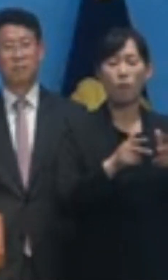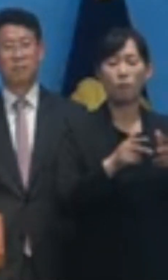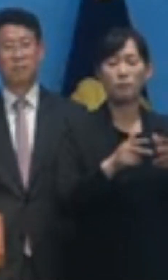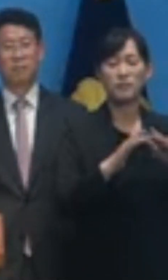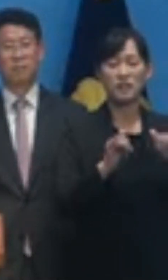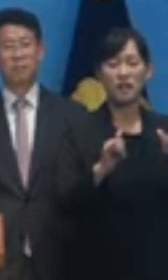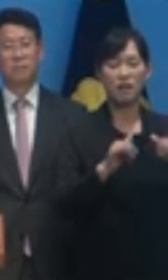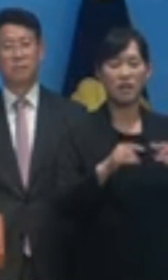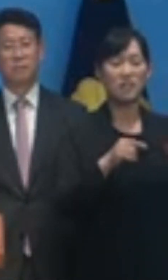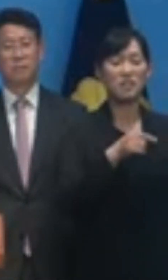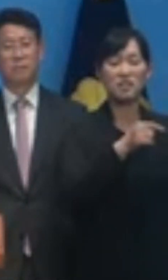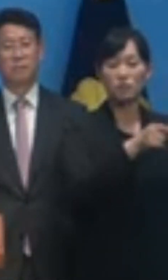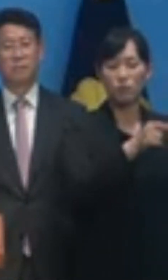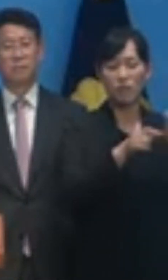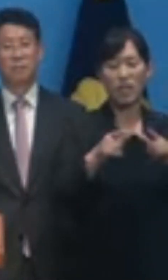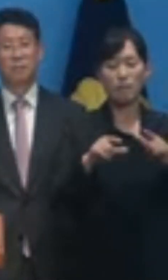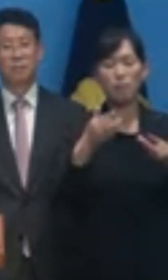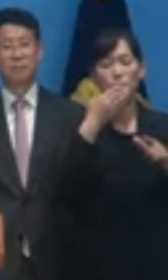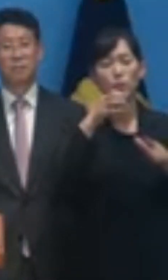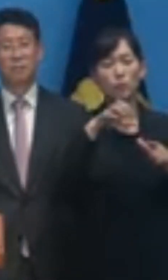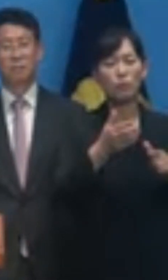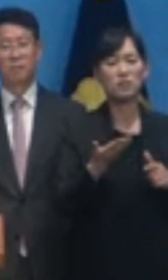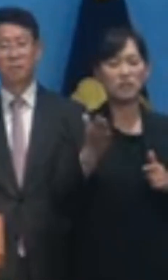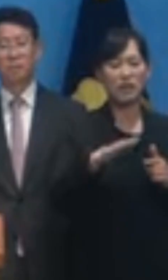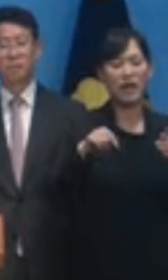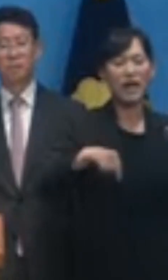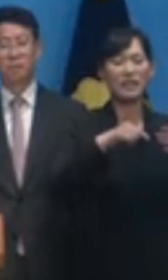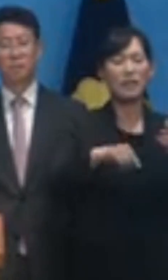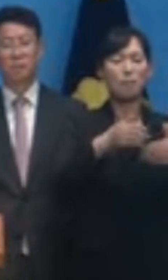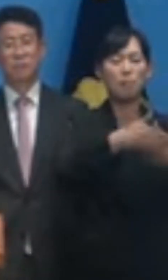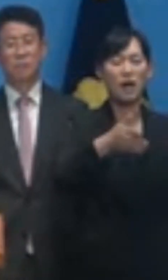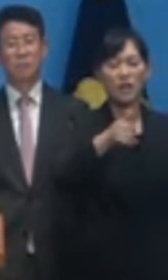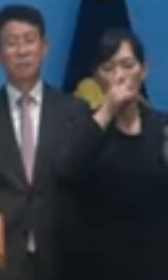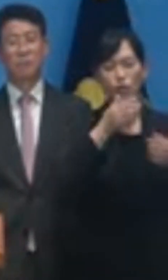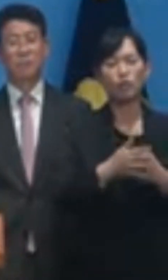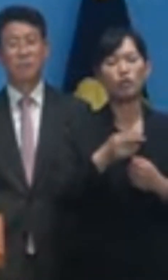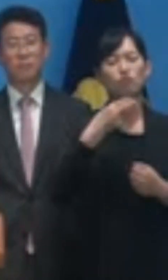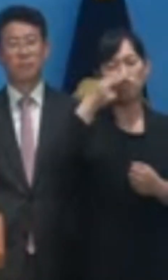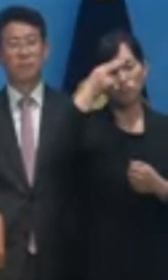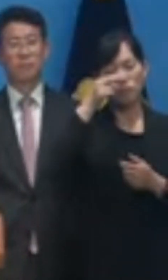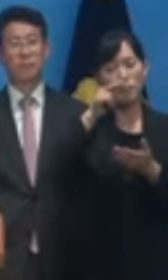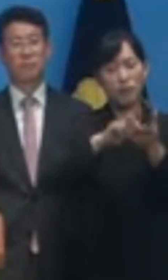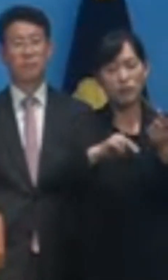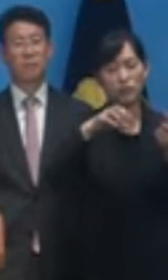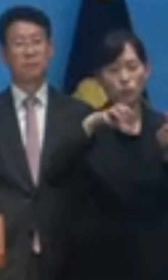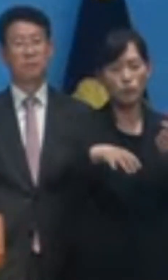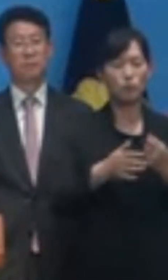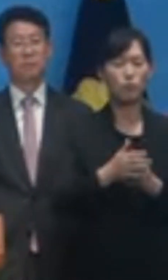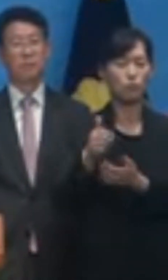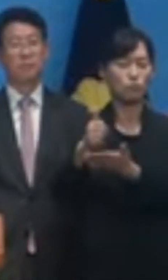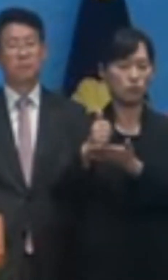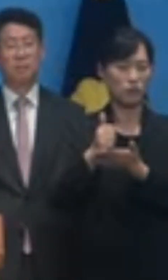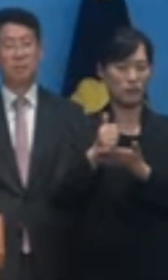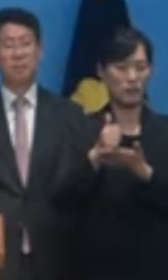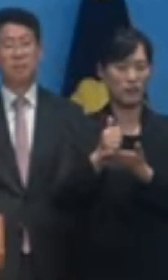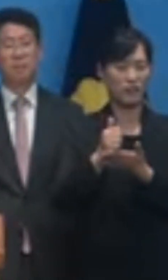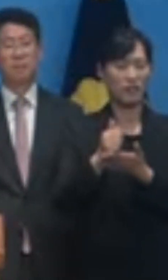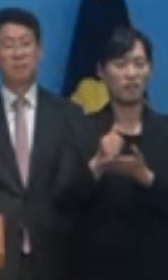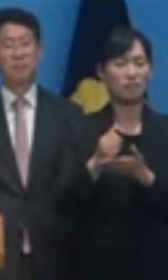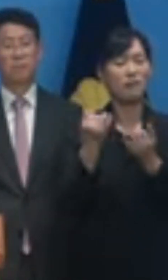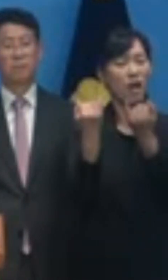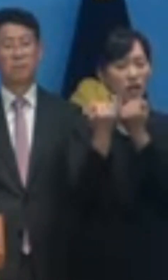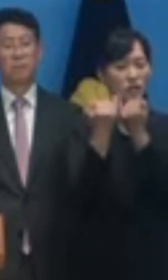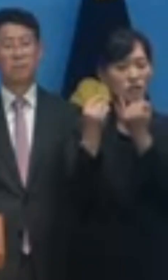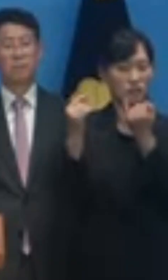일반 음식점으로 되어 있으나 내부에 룸이 있고 양주 맥주를 판매하고 손님이 아가씨가